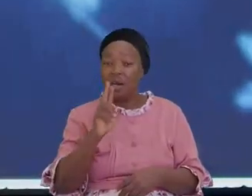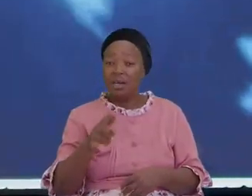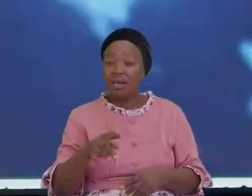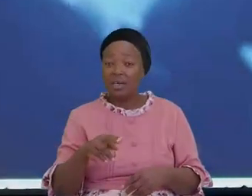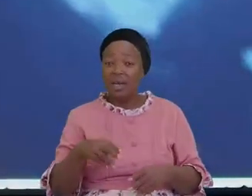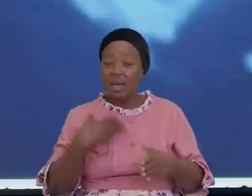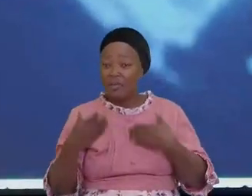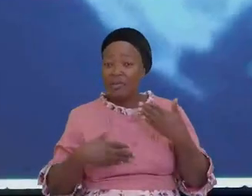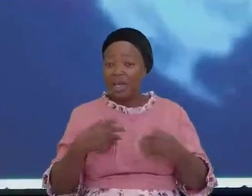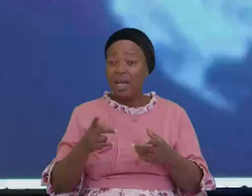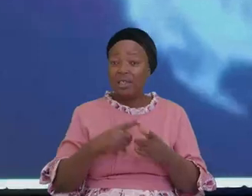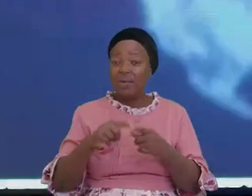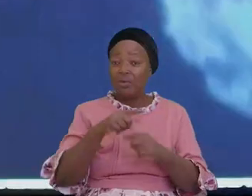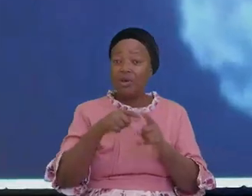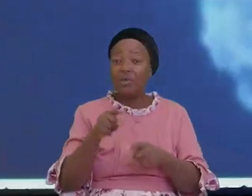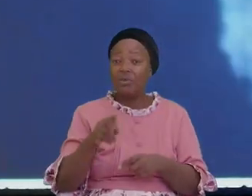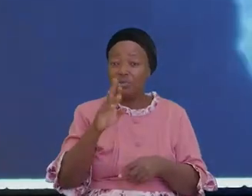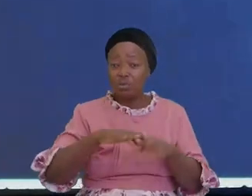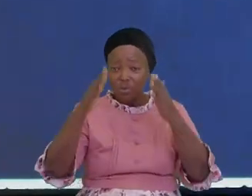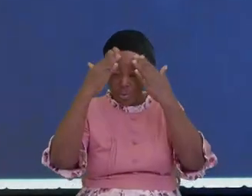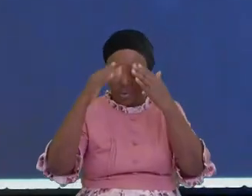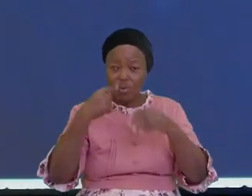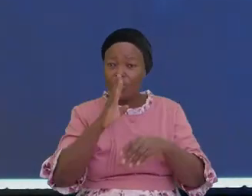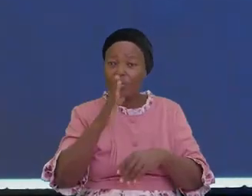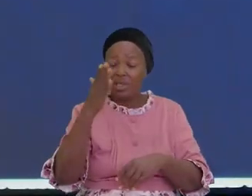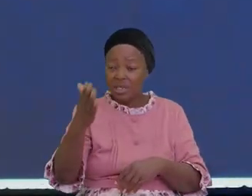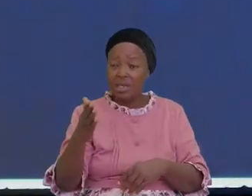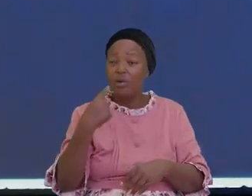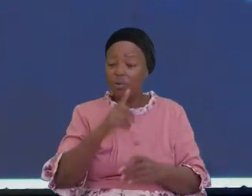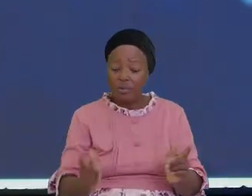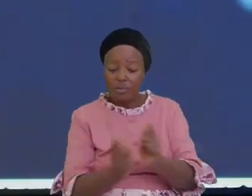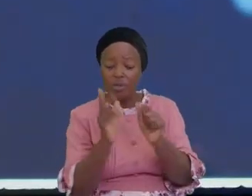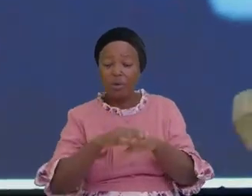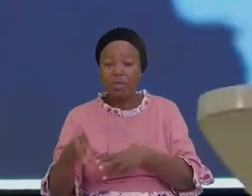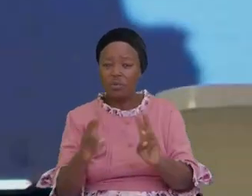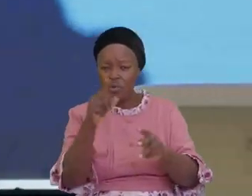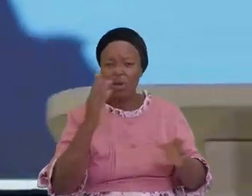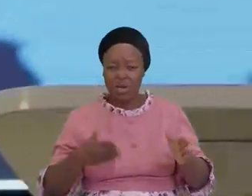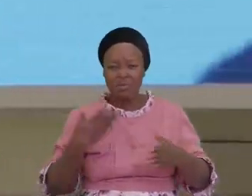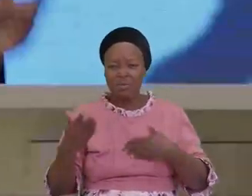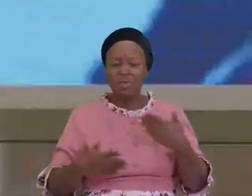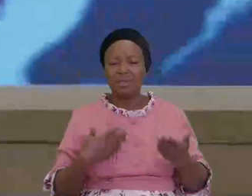vous ne connaissez pas qui sera là-bas pour vous rencontrer en route, vous êtes content.